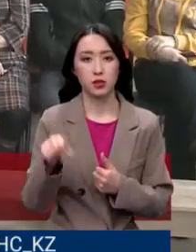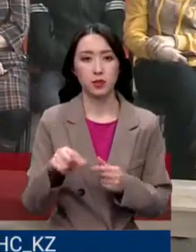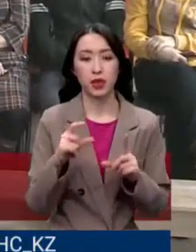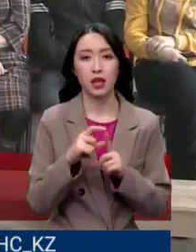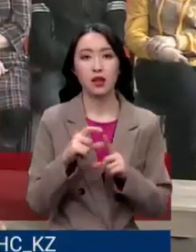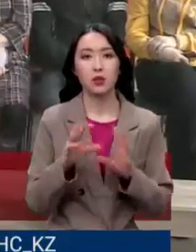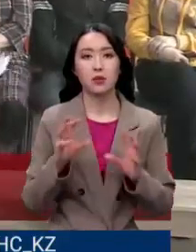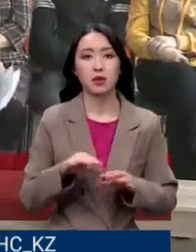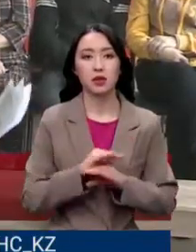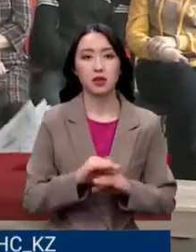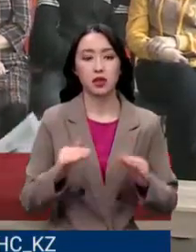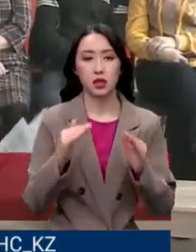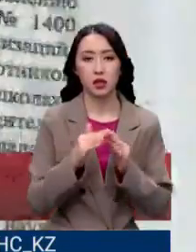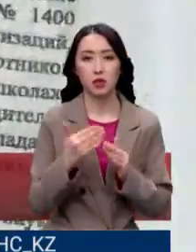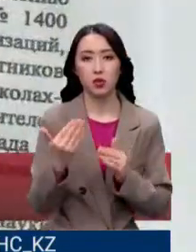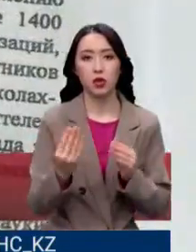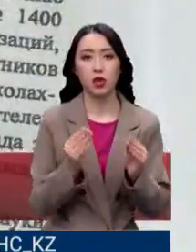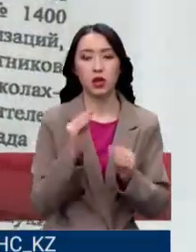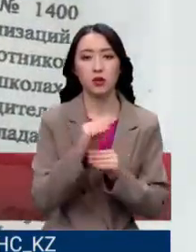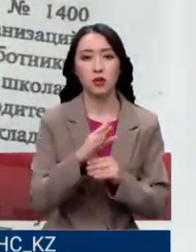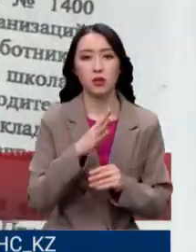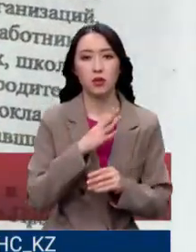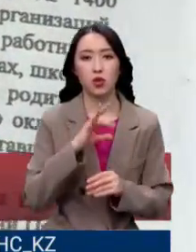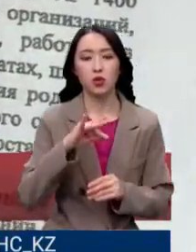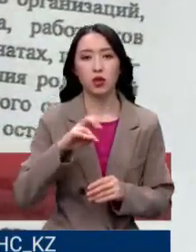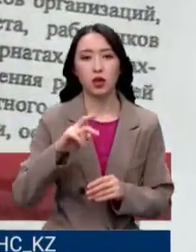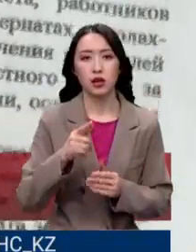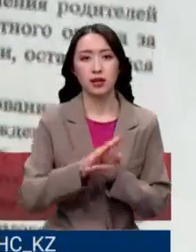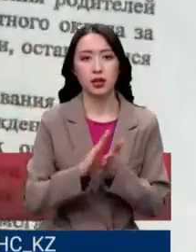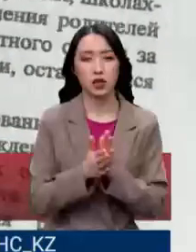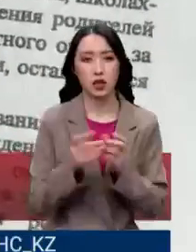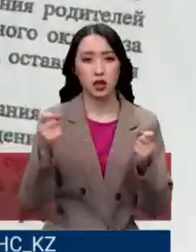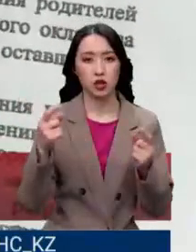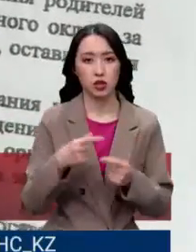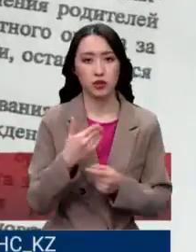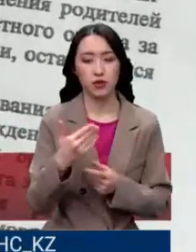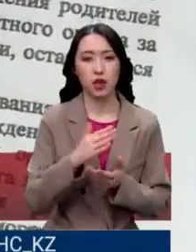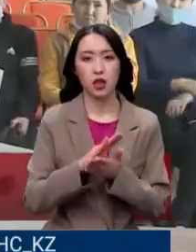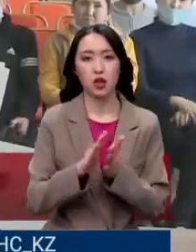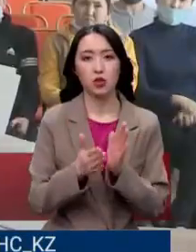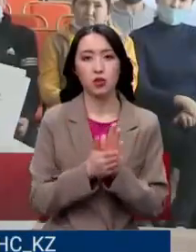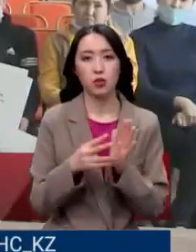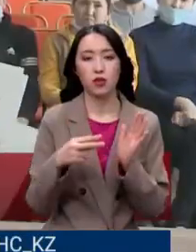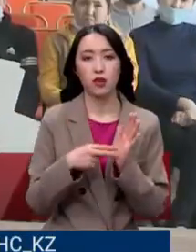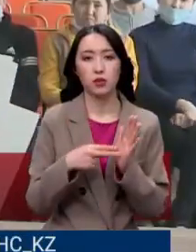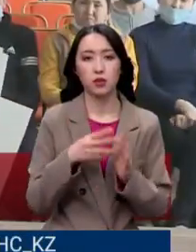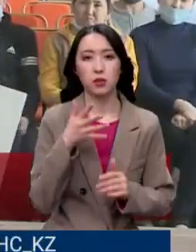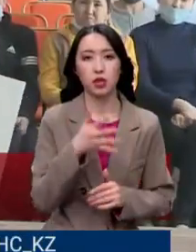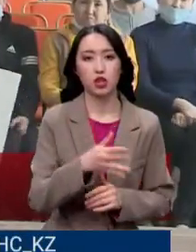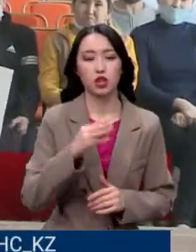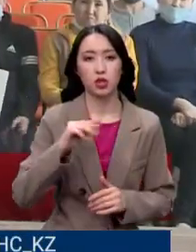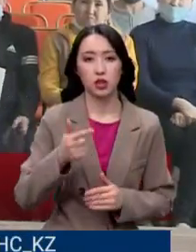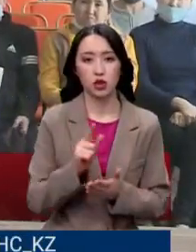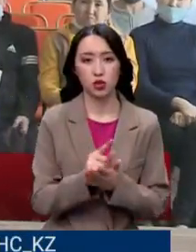председателей детских домов, данная надбавка была предусмотрена отраслевым соглашением. Согласно документу, выплаты в размере 5000 тенге должны